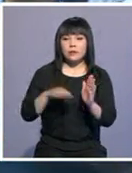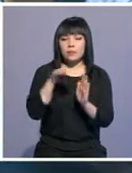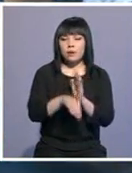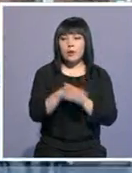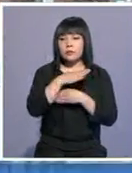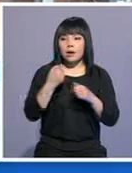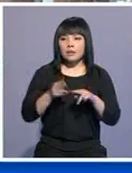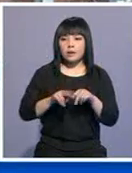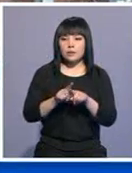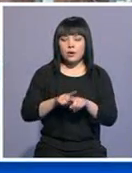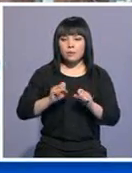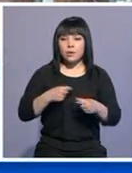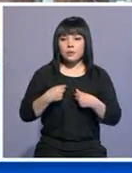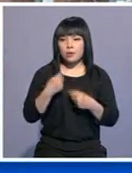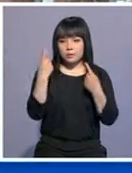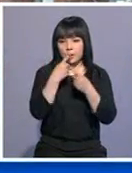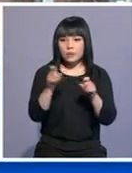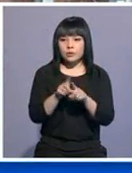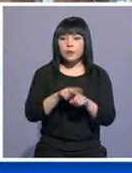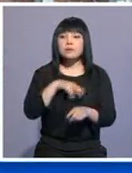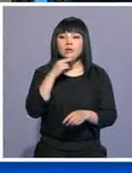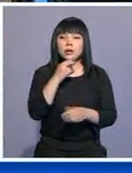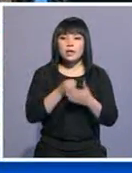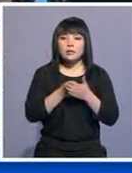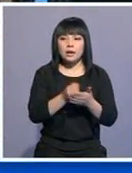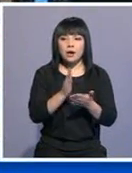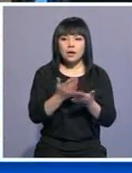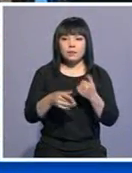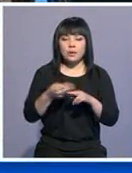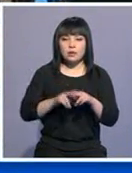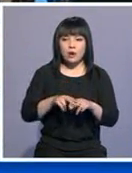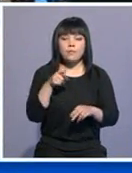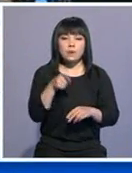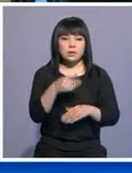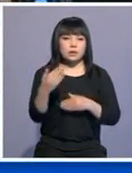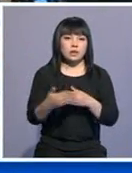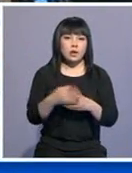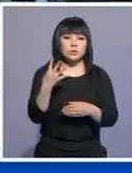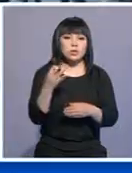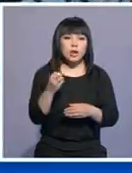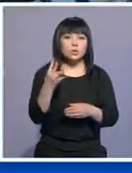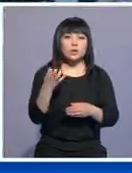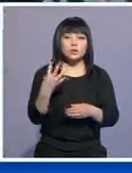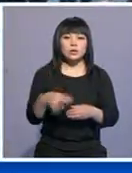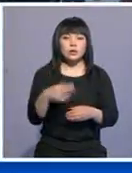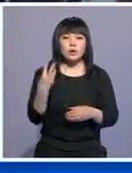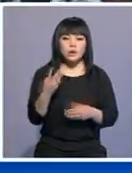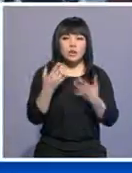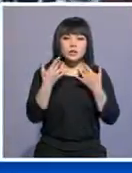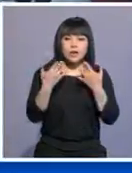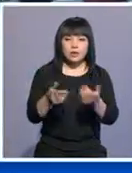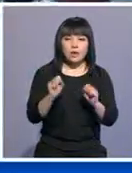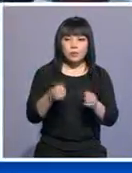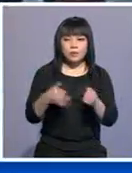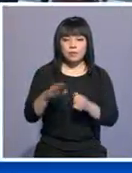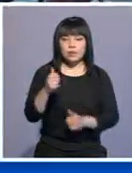тарапынан қысым жиелеп кеткесін барып отыр. Мыңдаған адам E-443 затын колаға қоспауды талап еткен